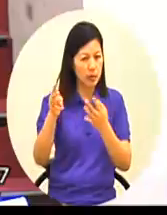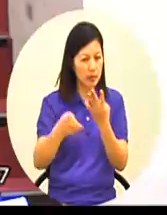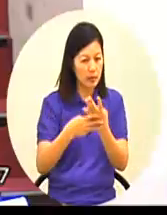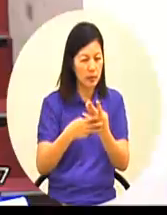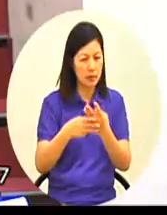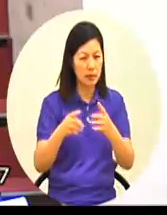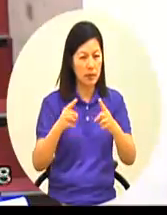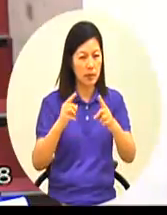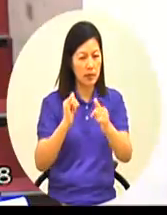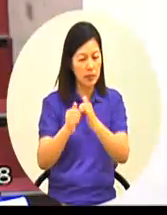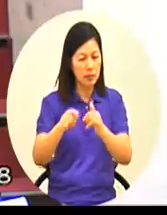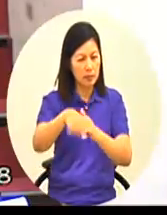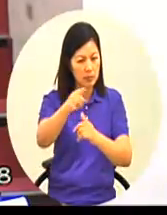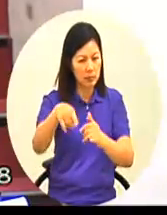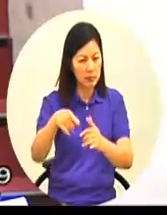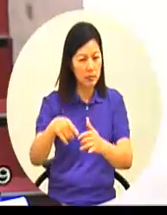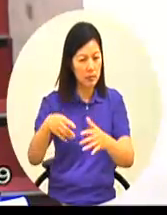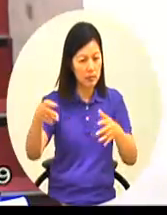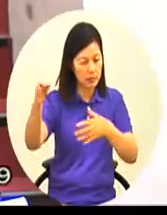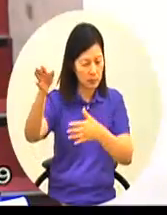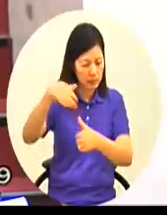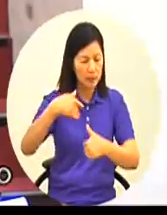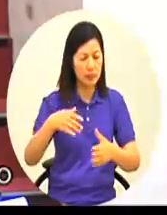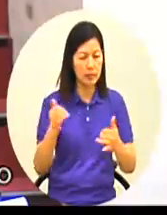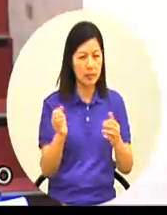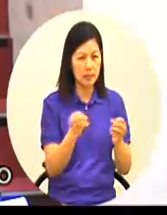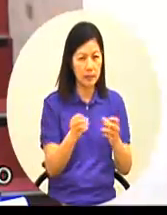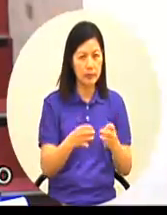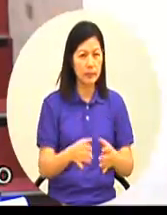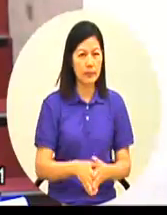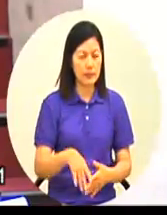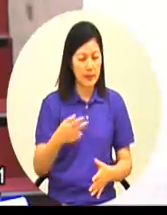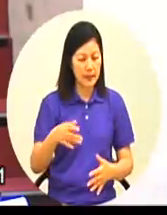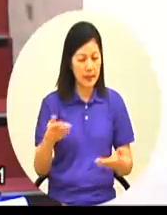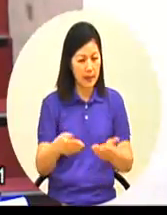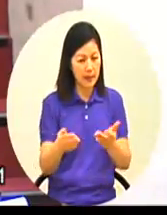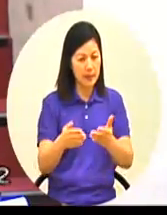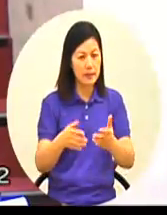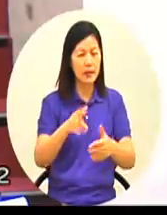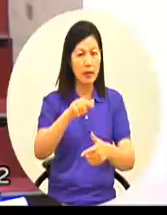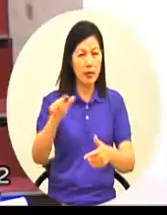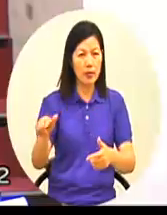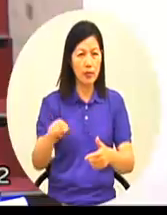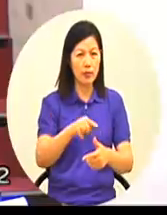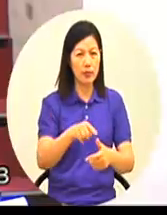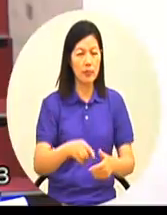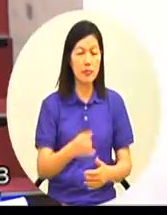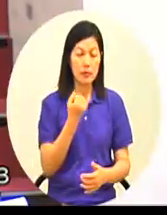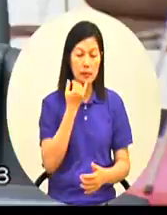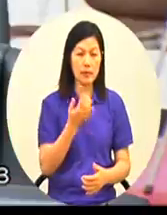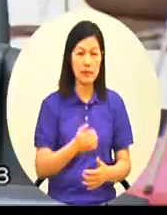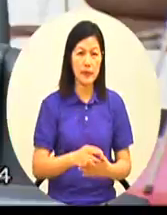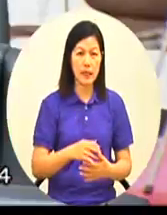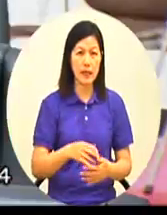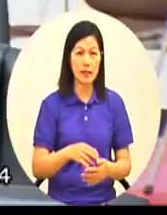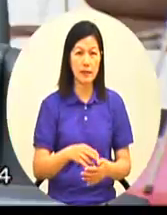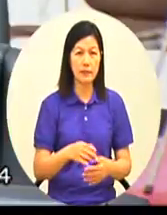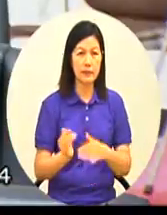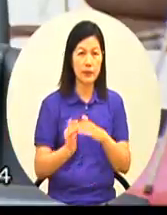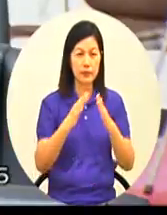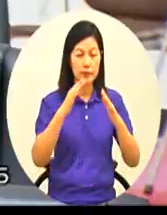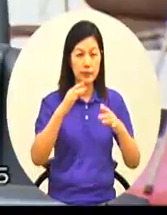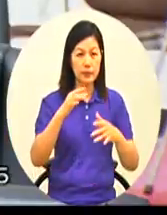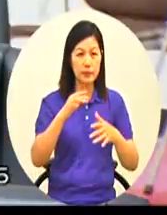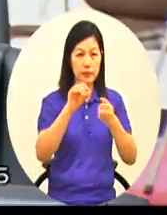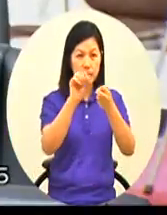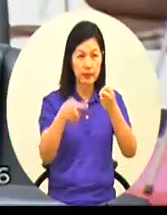来做了解好不好？ 好， 那当然一方面我们要先了解这个建物是不是可以的。 因为我们的户民路435号，它现在的户